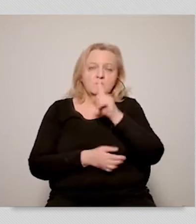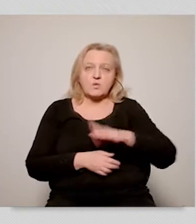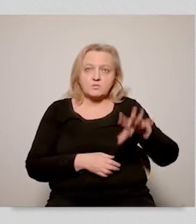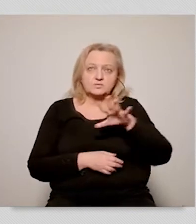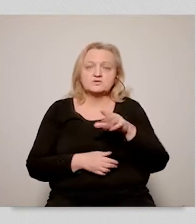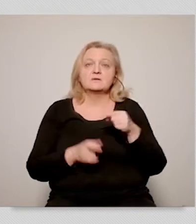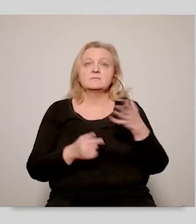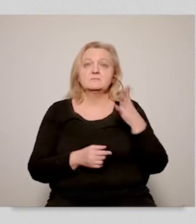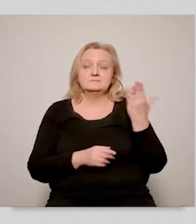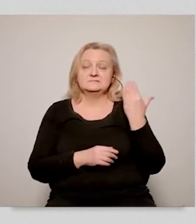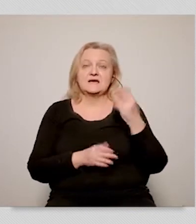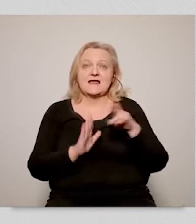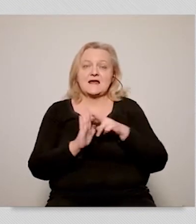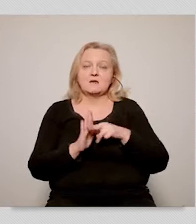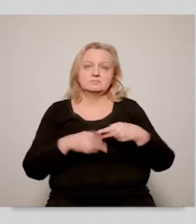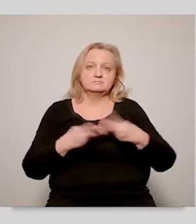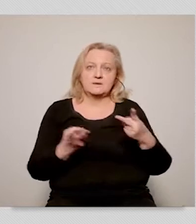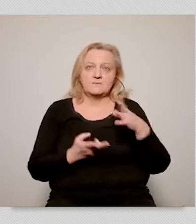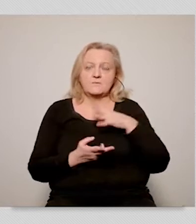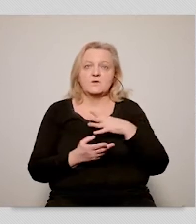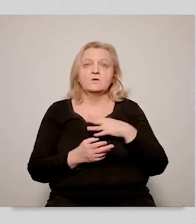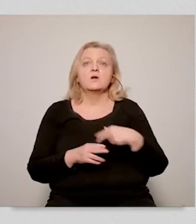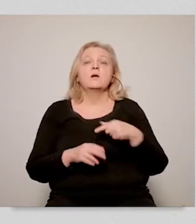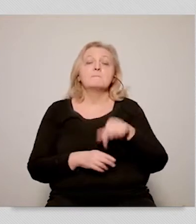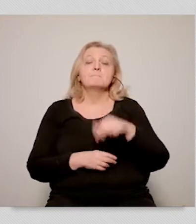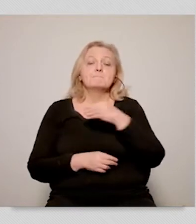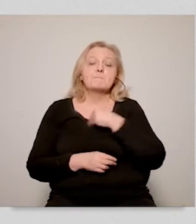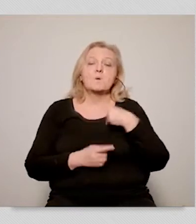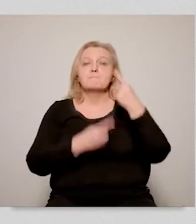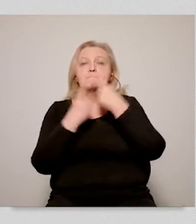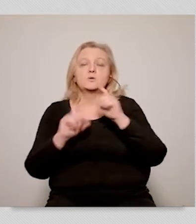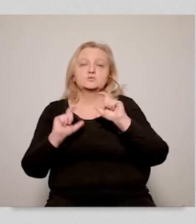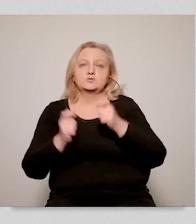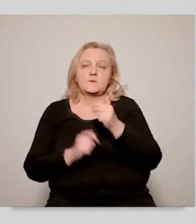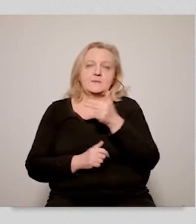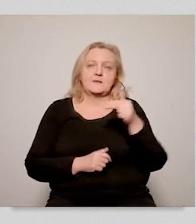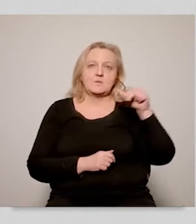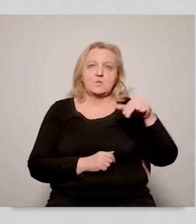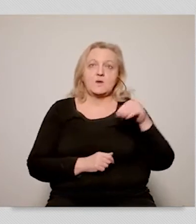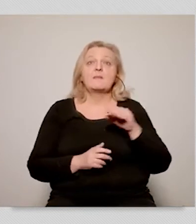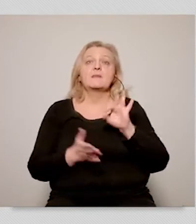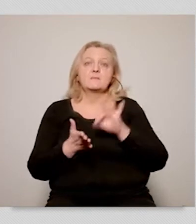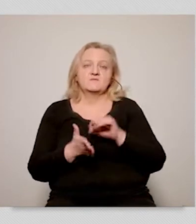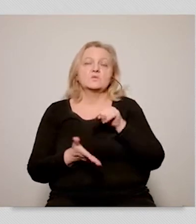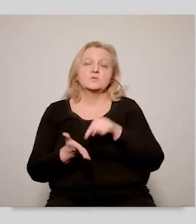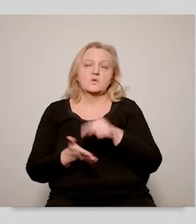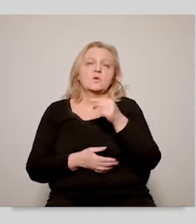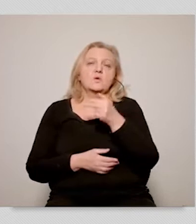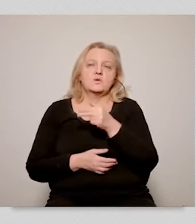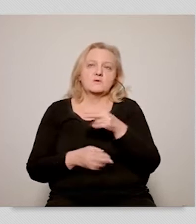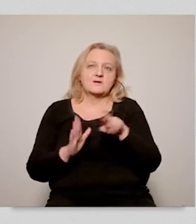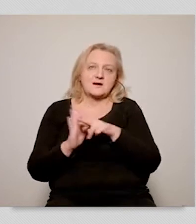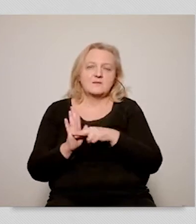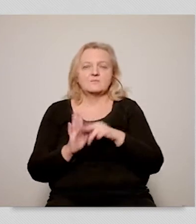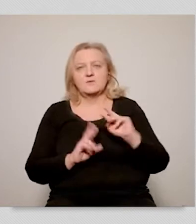opublikowała niezwykle ciekawy raport dotyczący stosunku Polaków do Unii Europejskiej. Na pewno do tego raportu też podczas tej